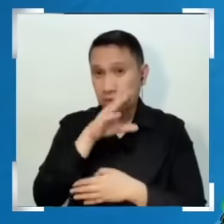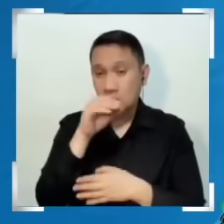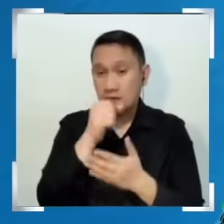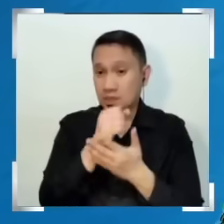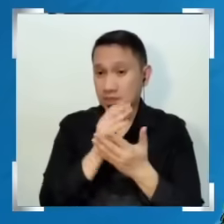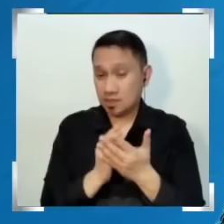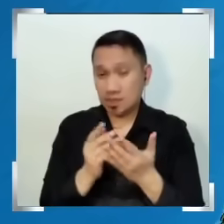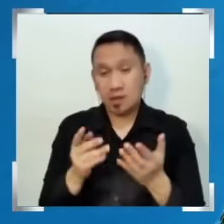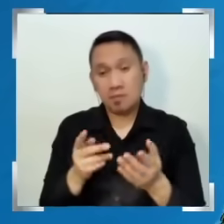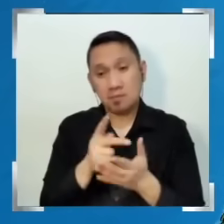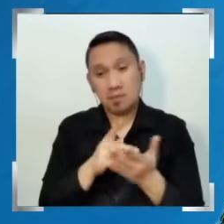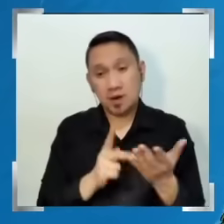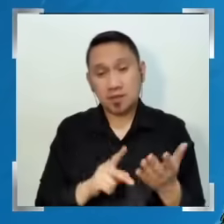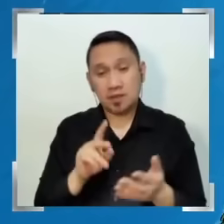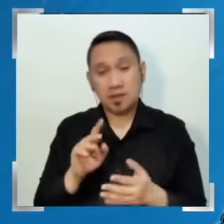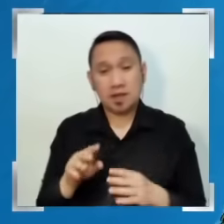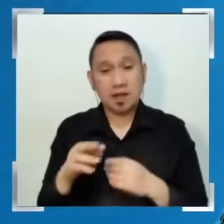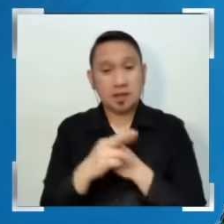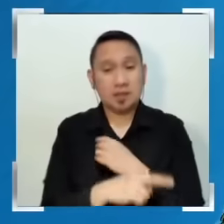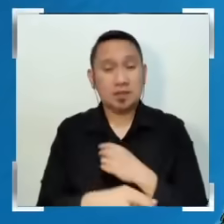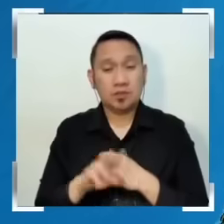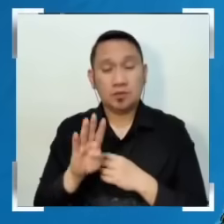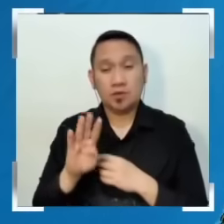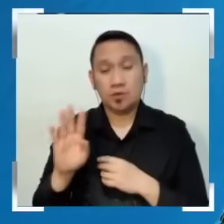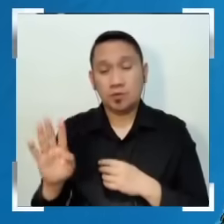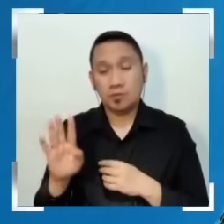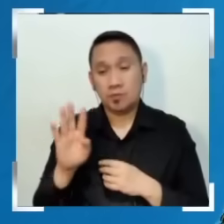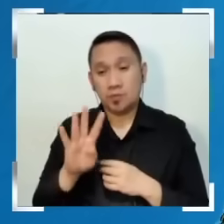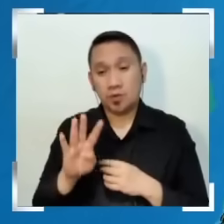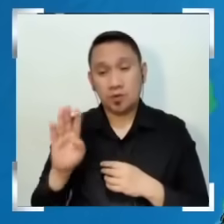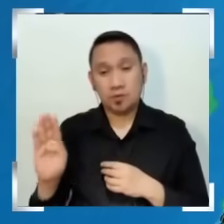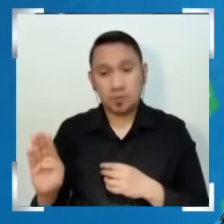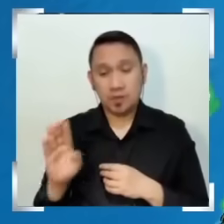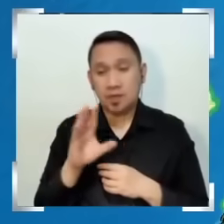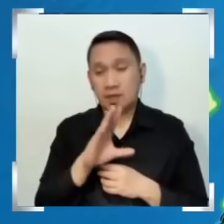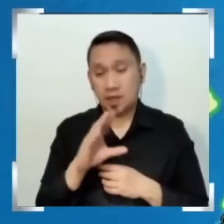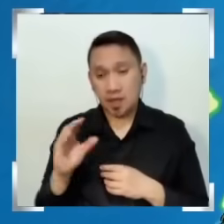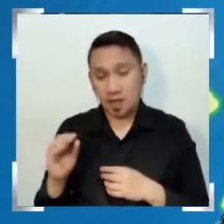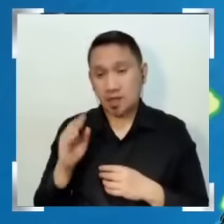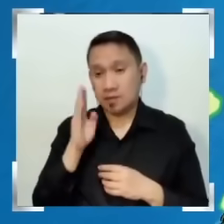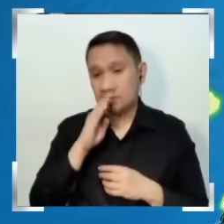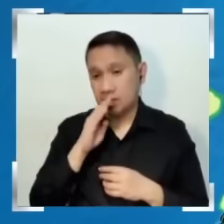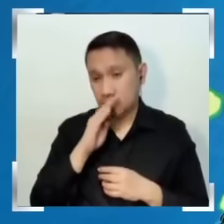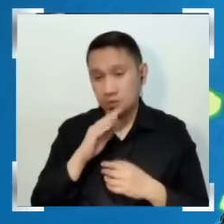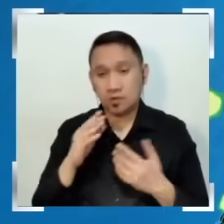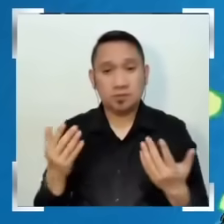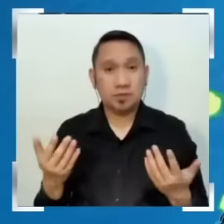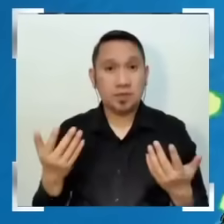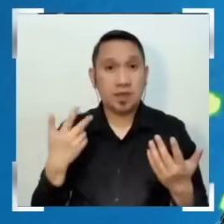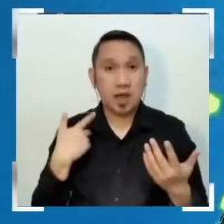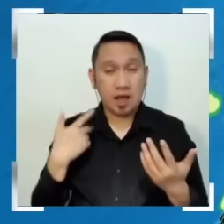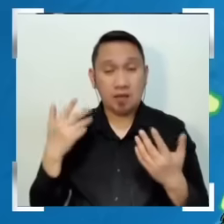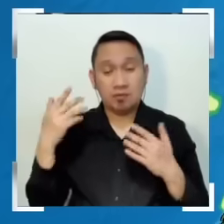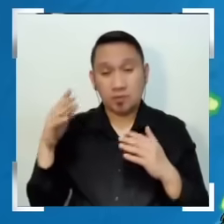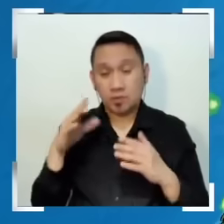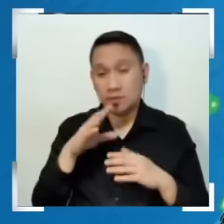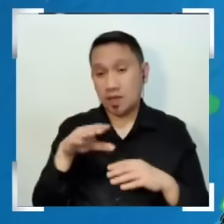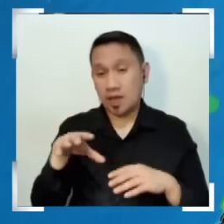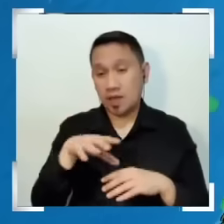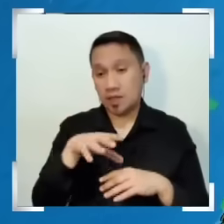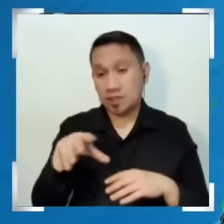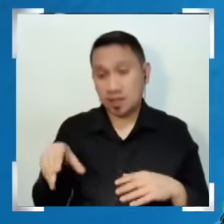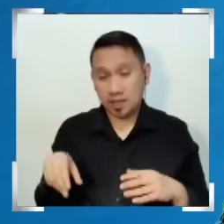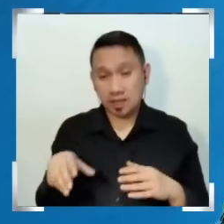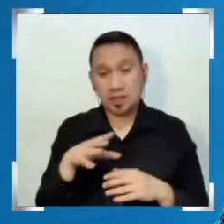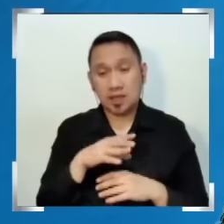Zone, Mimaropa at Bicol Region. May mga malalakas sa ulan gaya ng inaasahan natin dito sa Cordillera, Cagayan Valley,